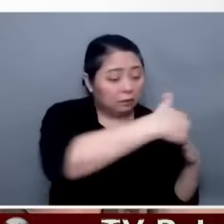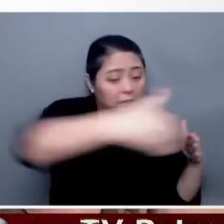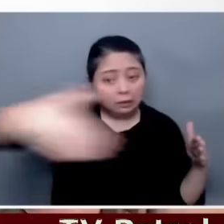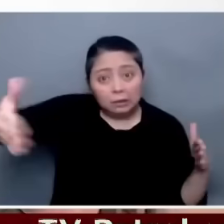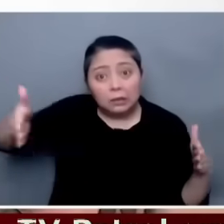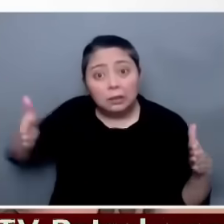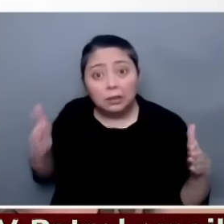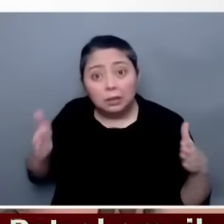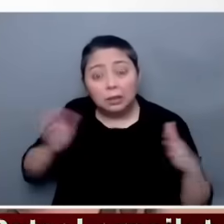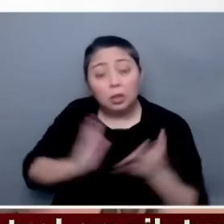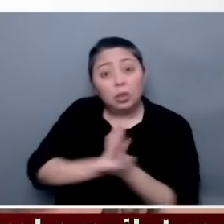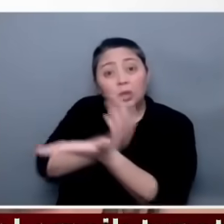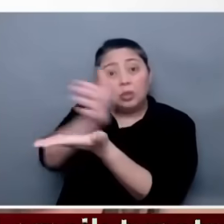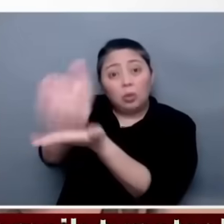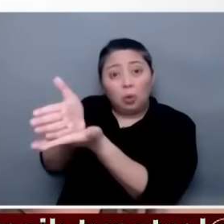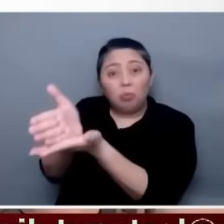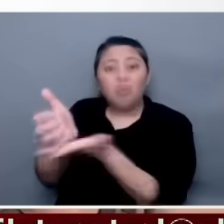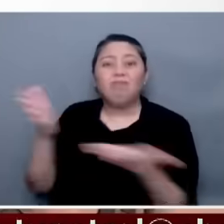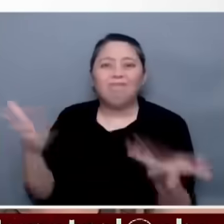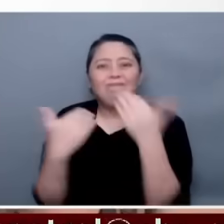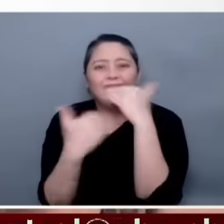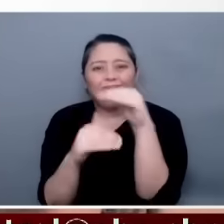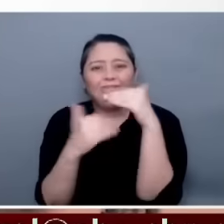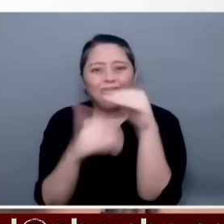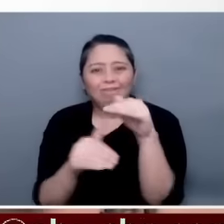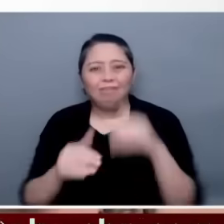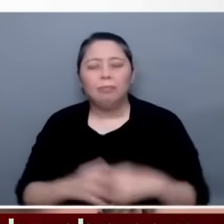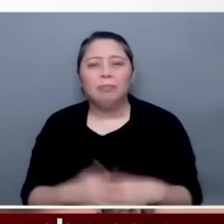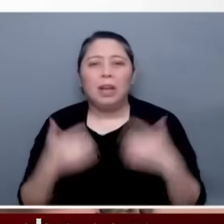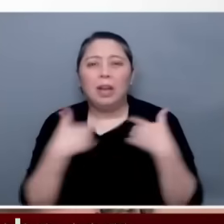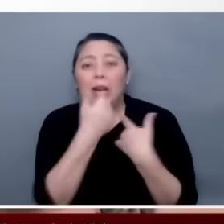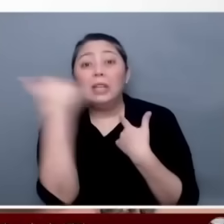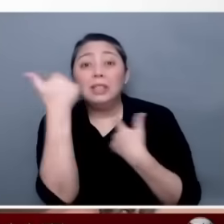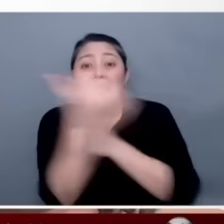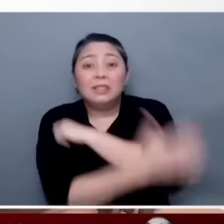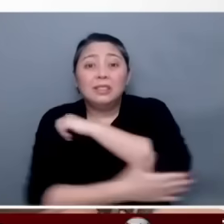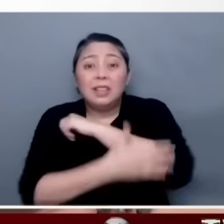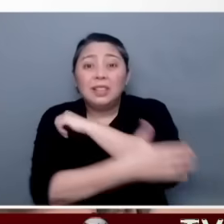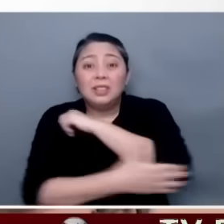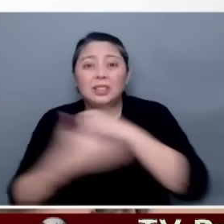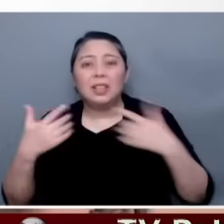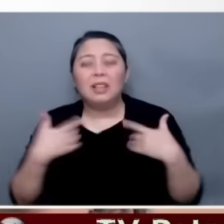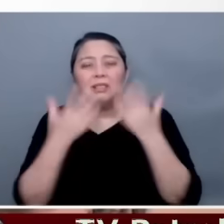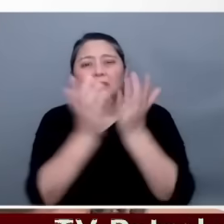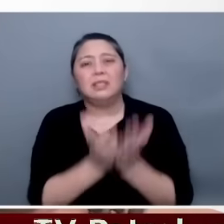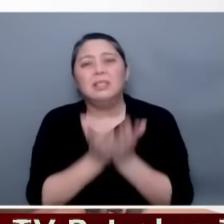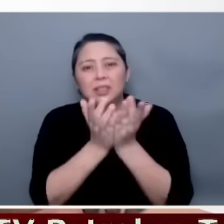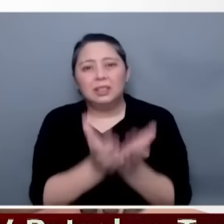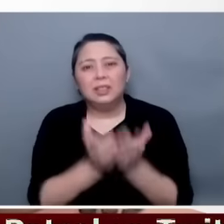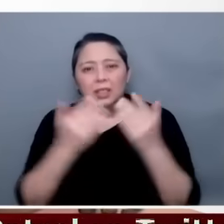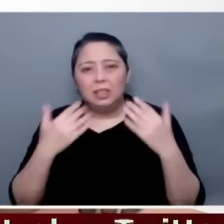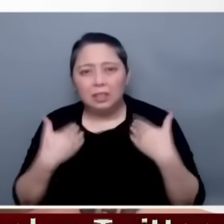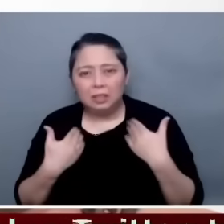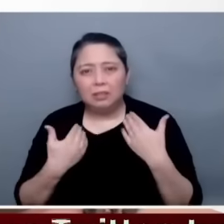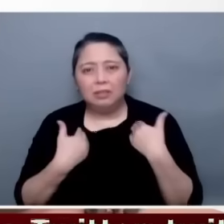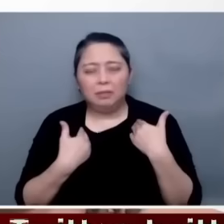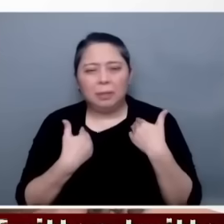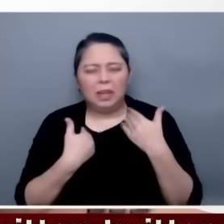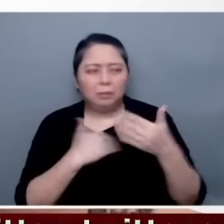na nakakarating dito sa amin na medyo kami mismo nag-aalangan na pumunta sa mga dito banda ng Bahura